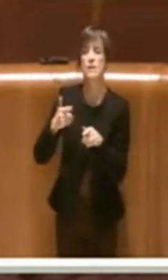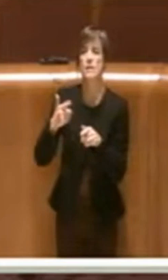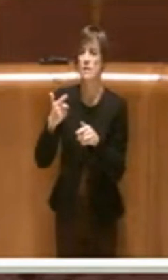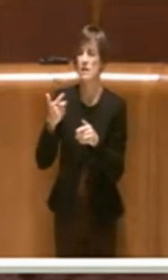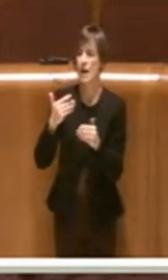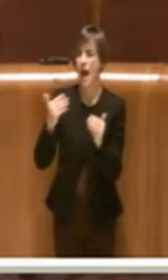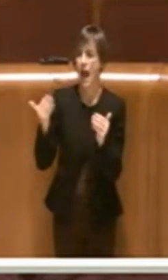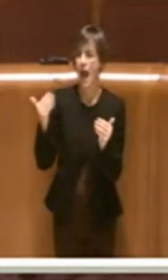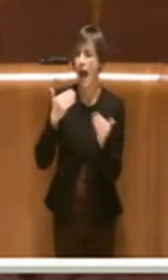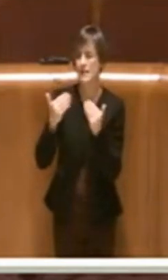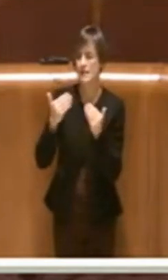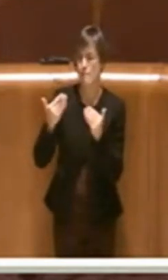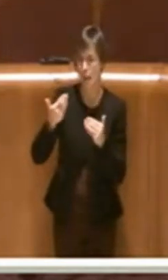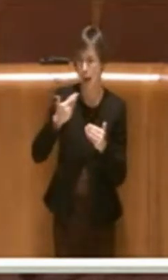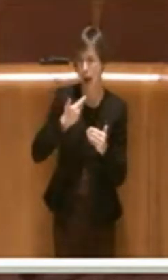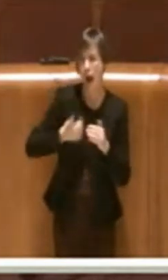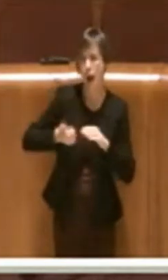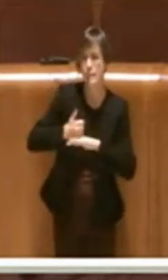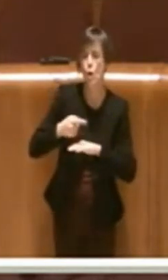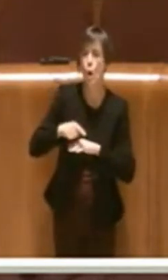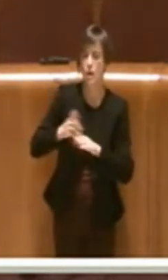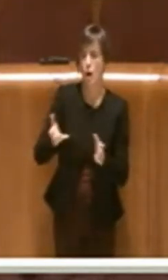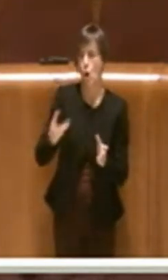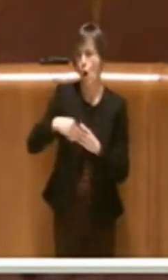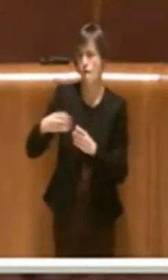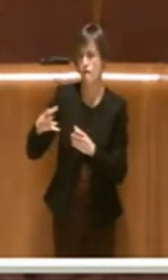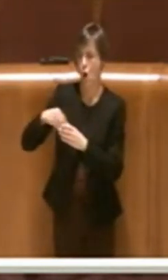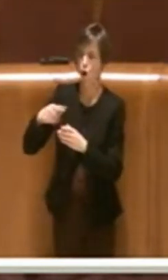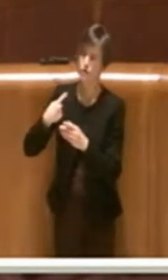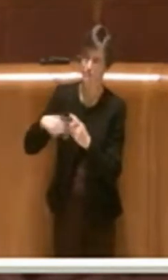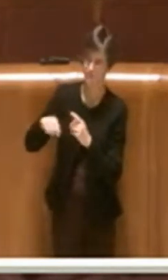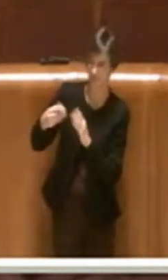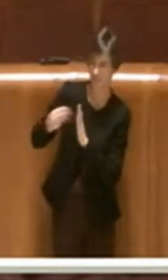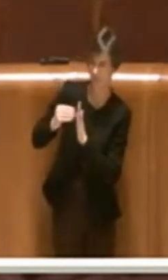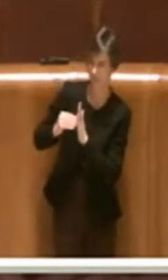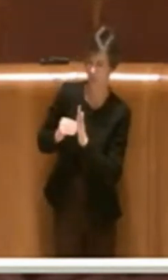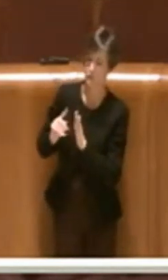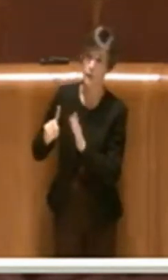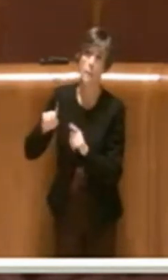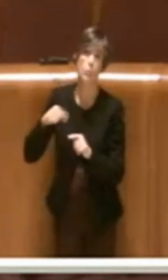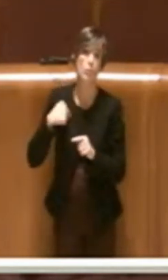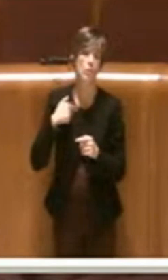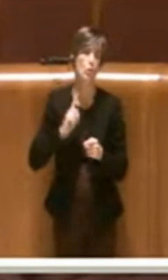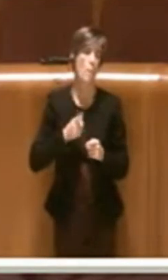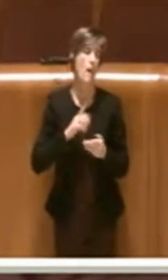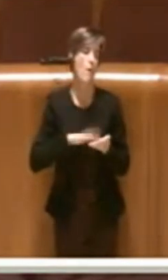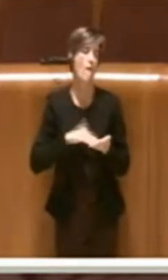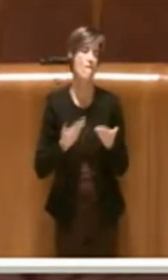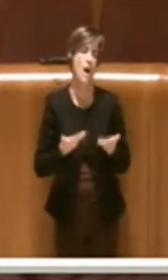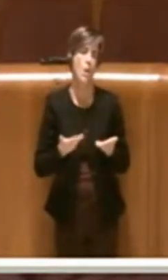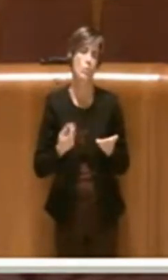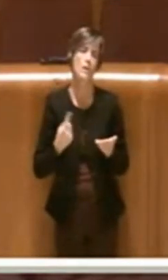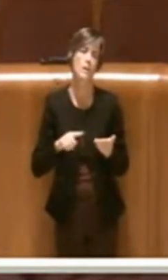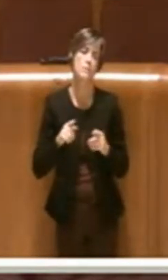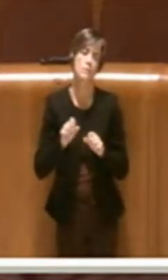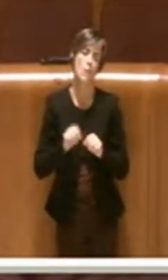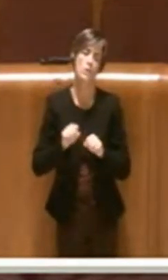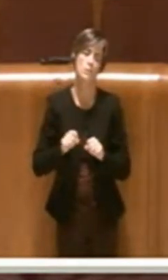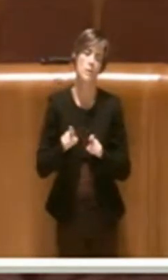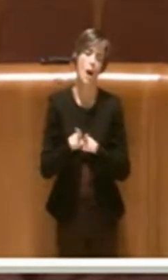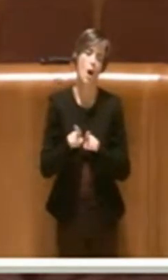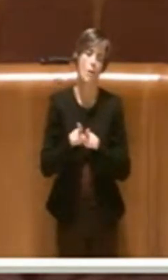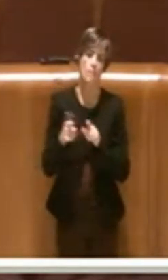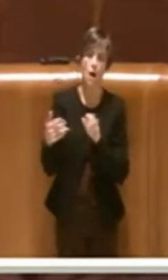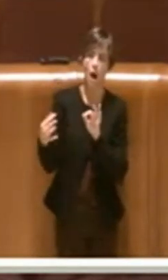l'amministrazione a valutare come dicevo prima anche la possibilità di fare accordi o intese con